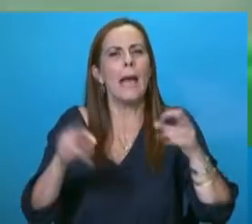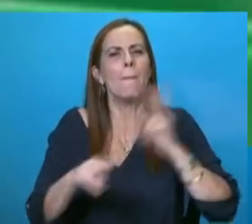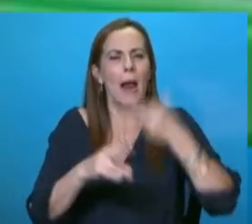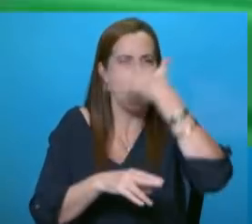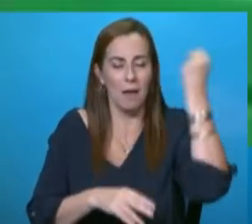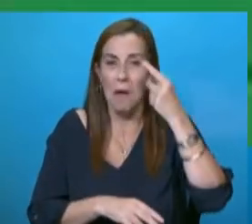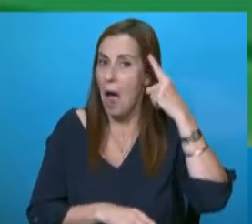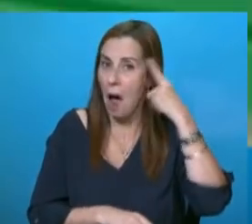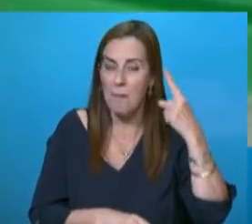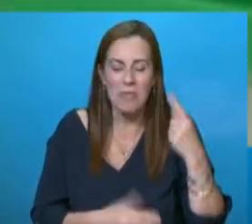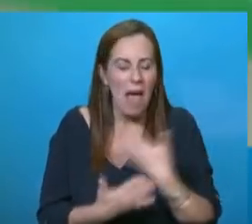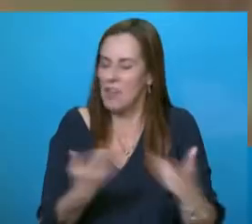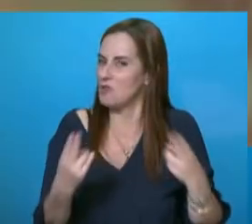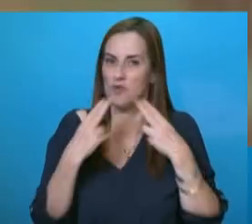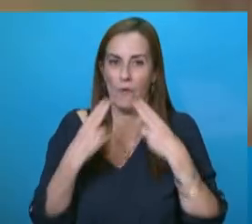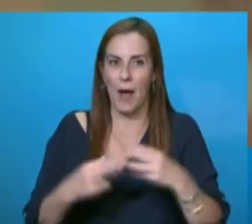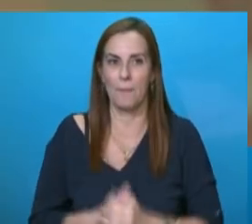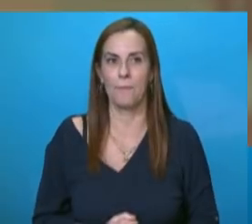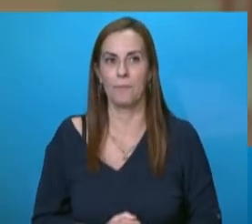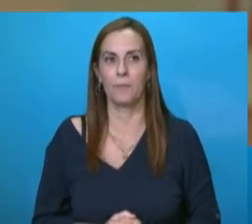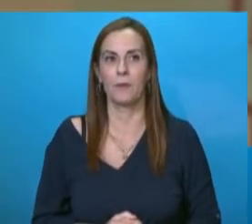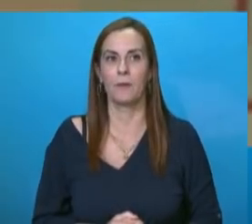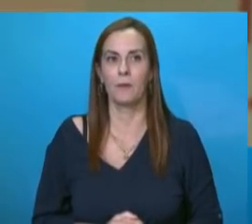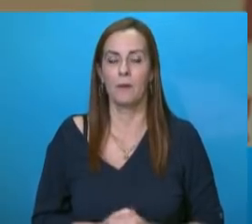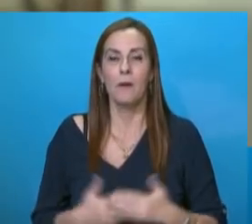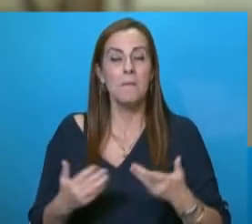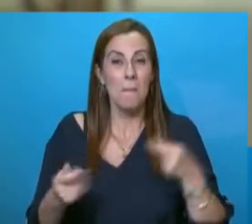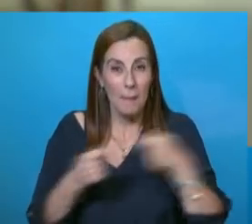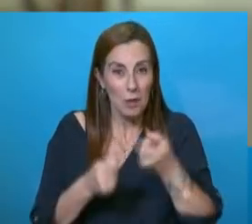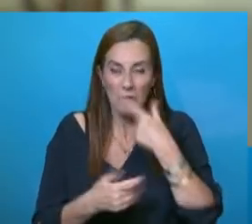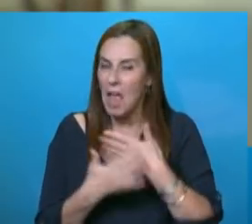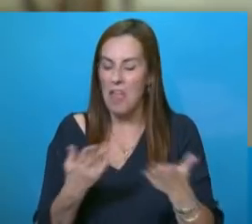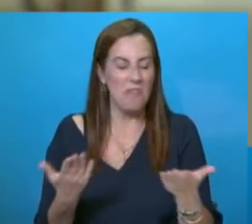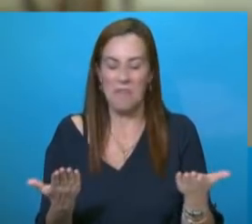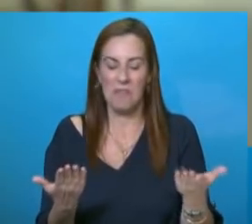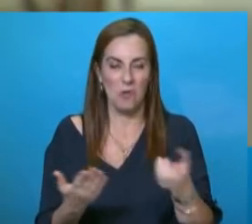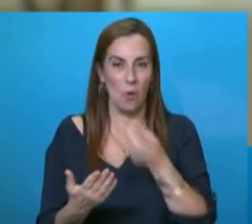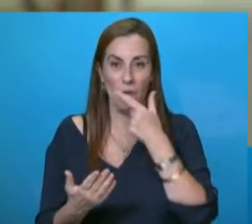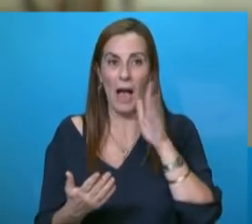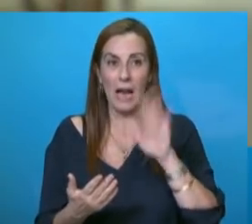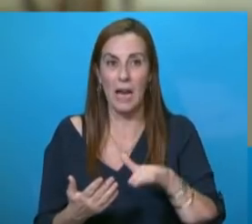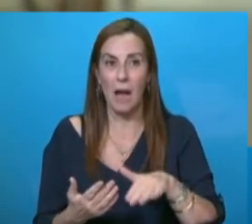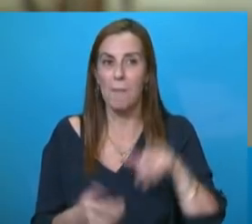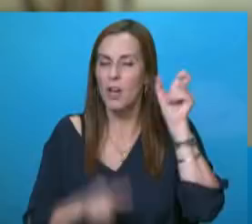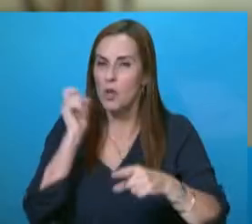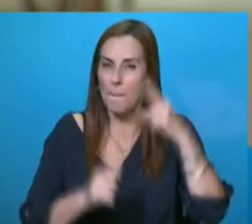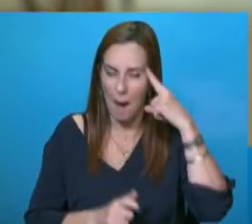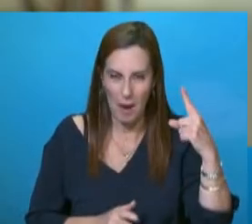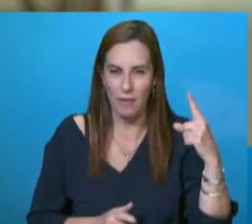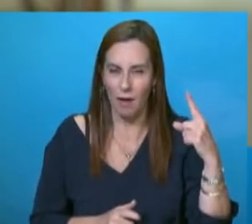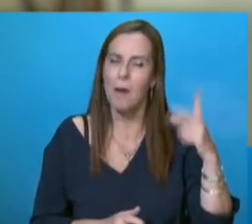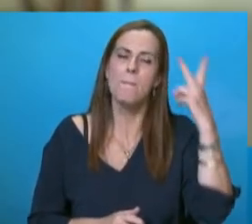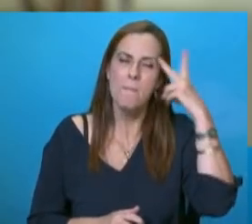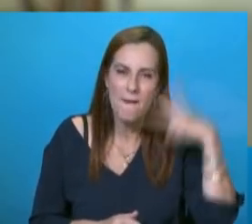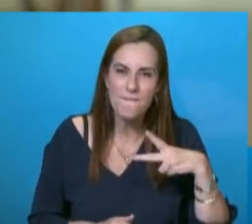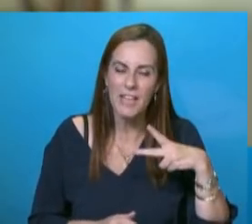המדע חסר עונים. הכיוון התרופתי הוא די מייאש, ואני חושב שגם הקהילה המדעית היא מבינה את